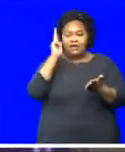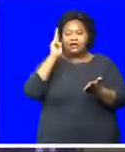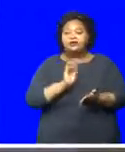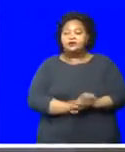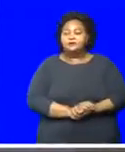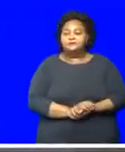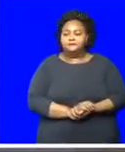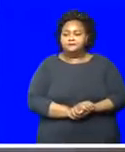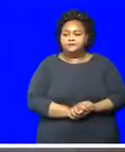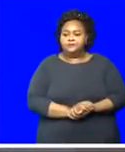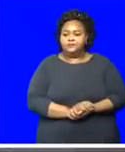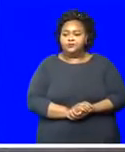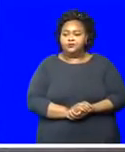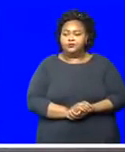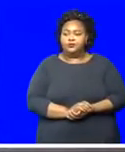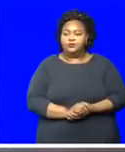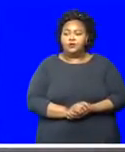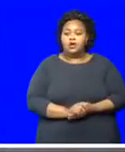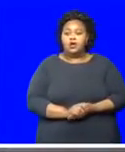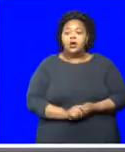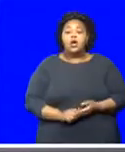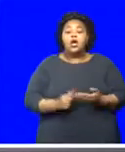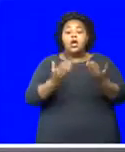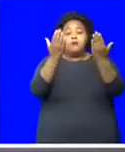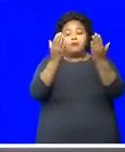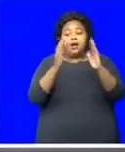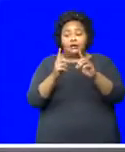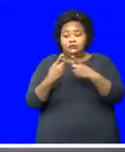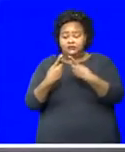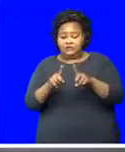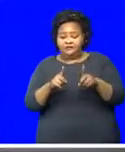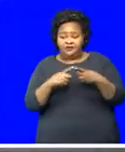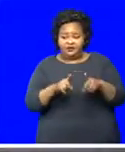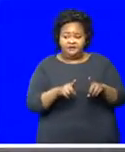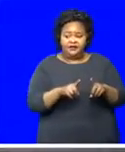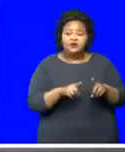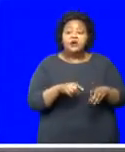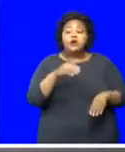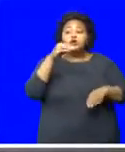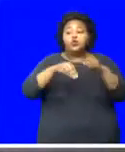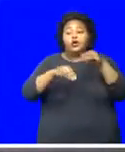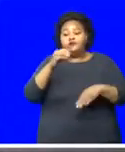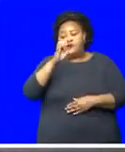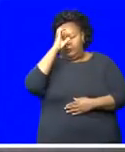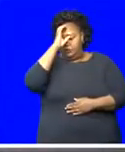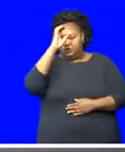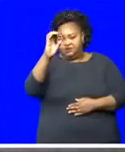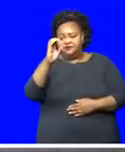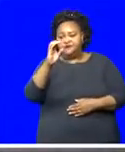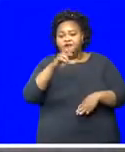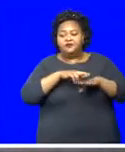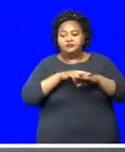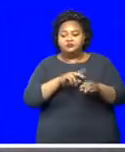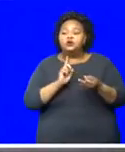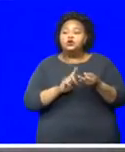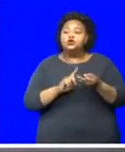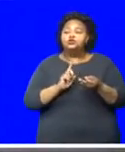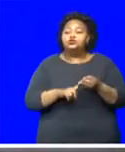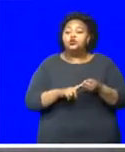lukhetho lokuqala lokuvala tikhala tebucopho emiphakathi yasehluthe naselusabeni kanye nelunga lephalamende